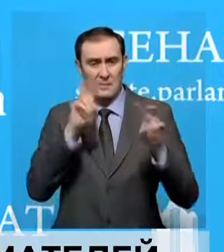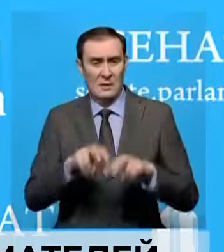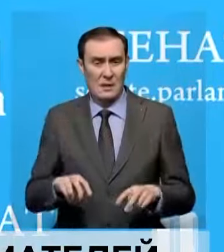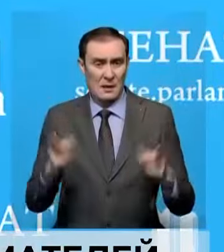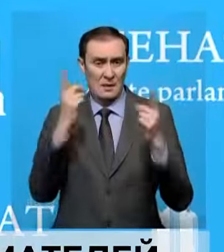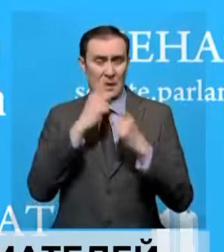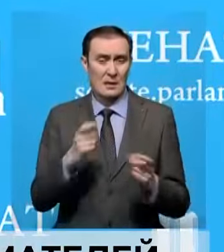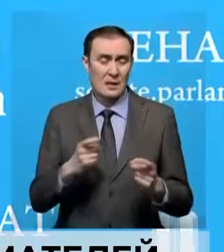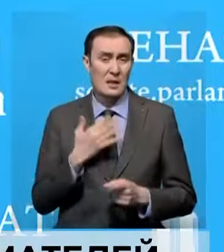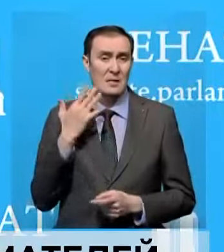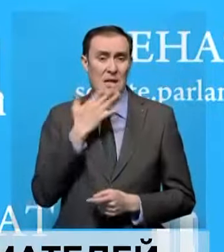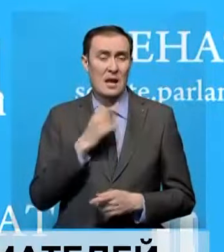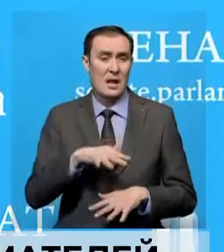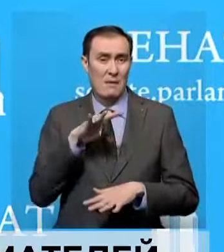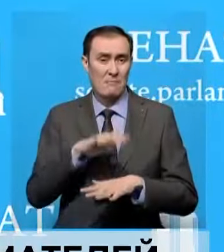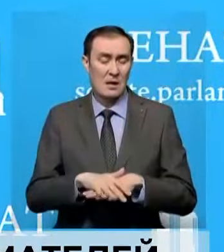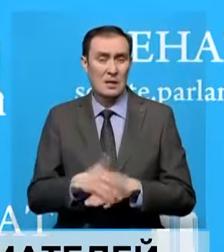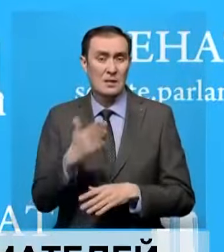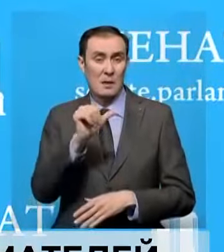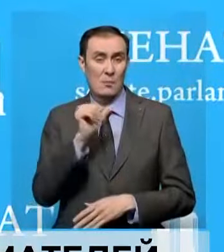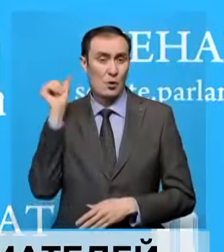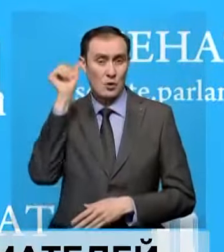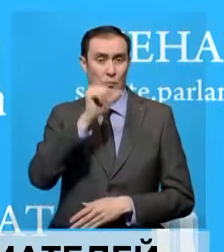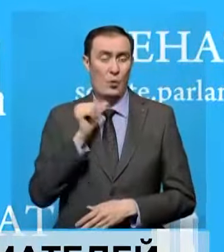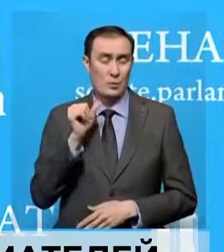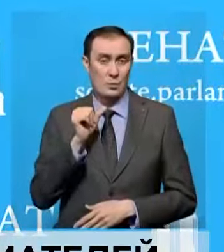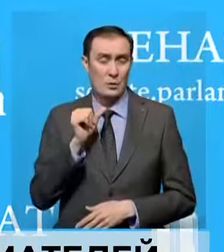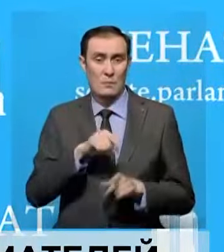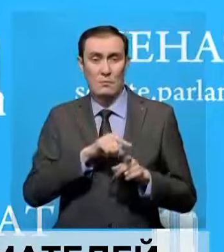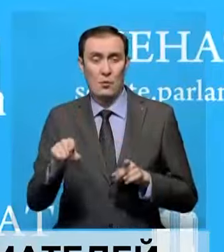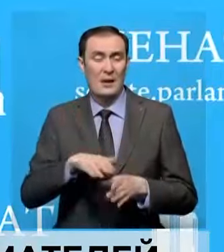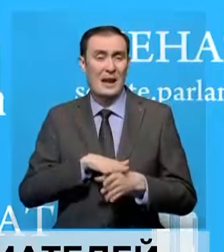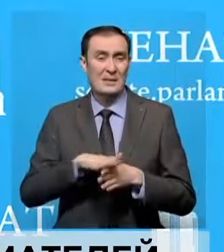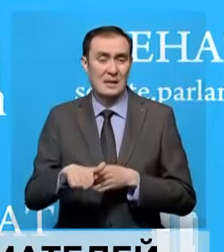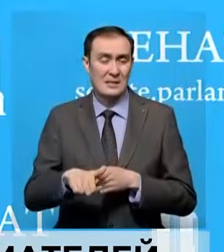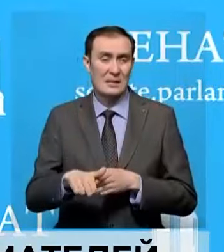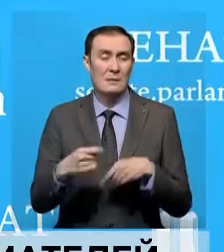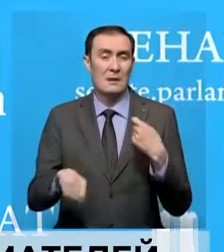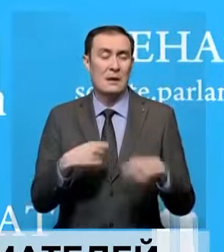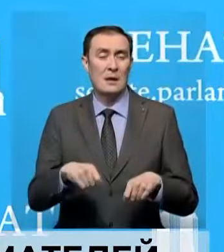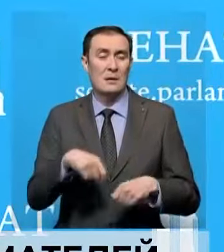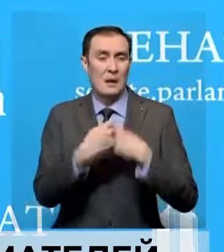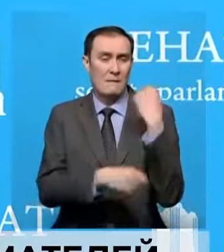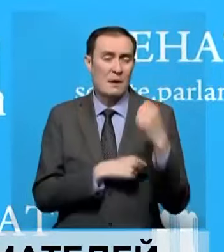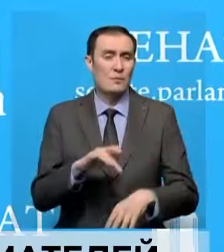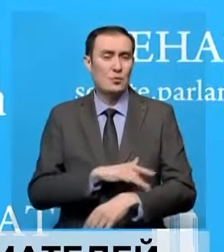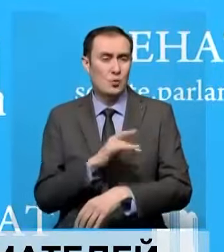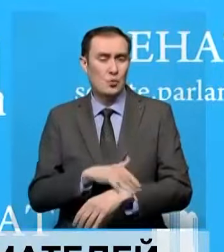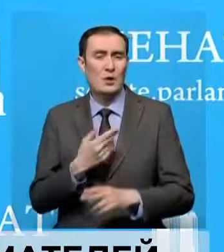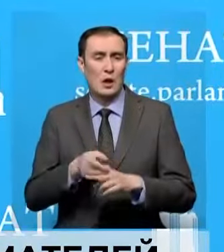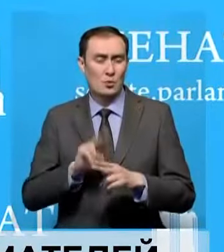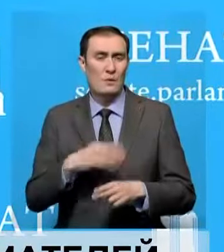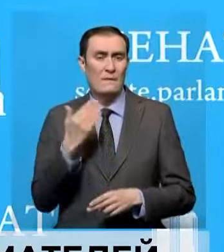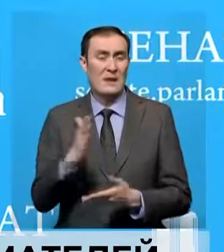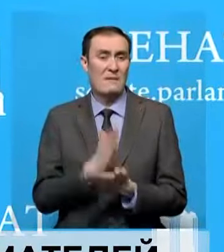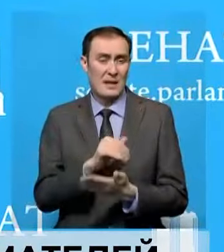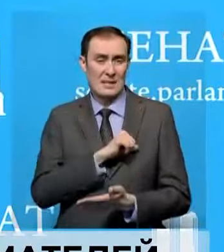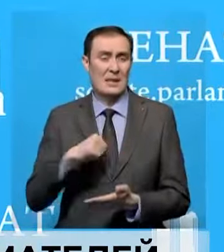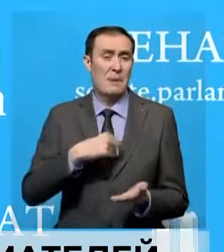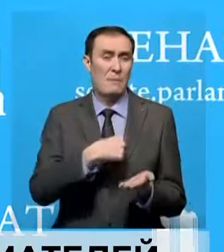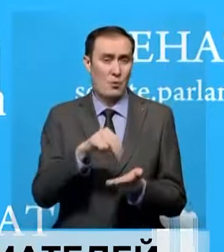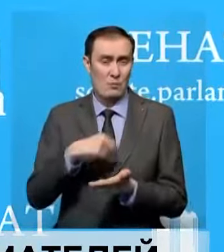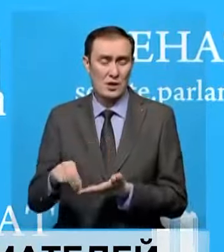данные Национального банка за прошлый год по реализации продукции, работы и услуг, которыми вы все являетесь